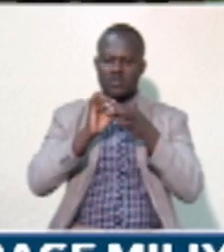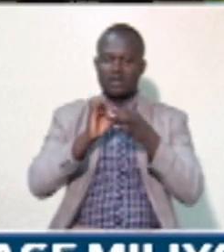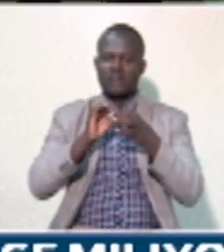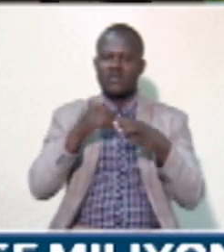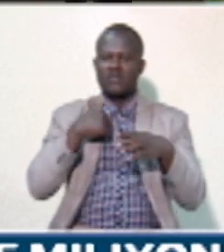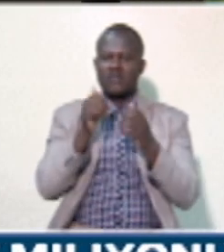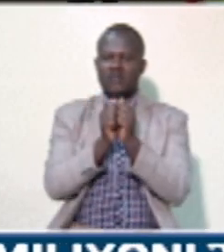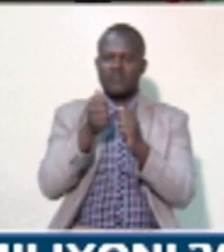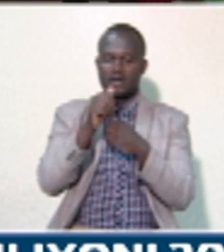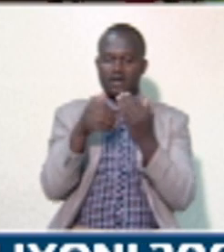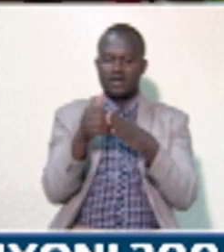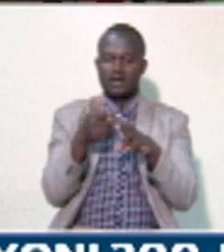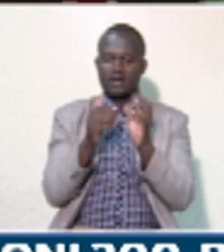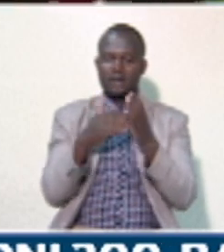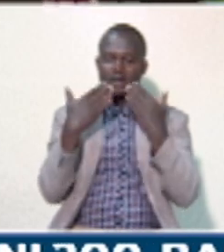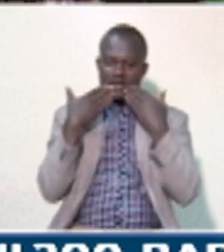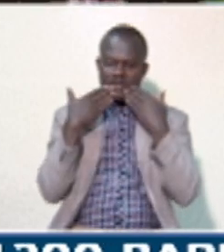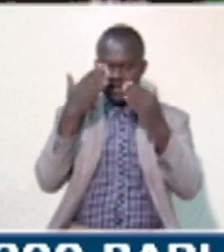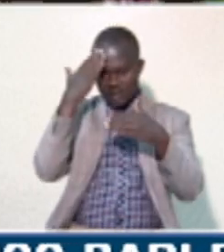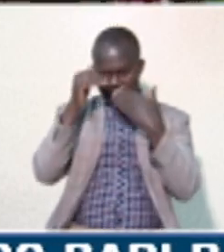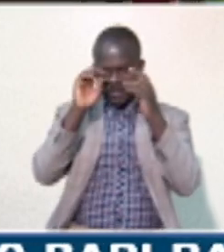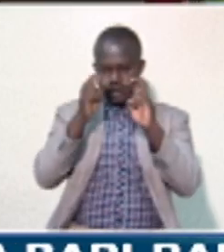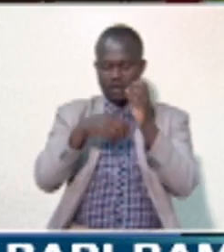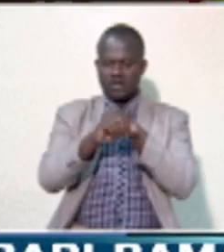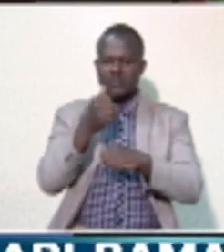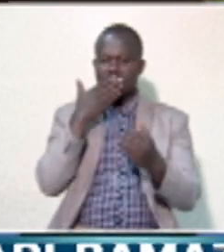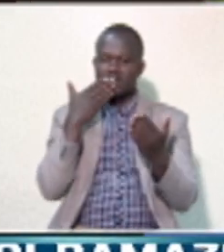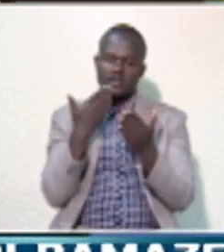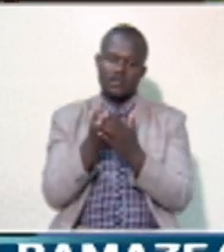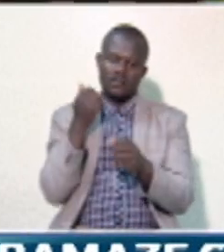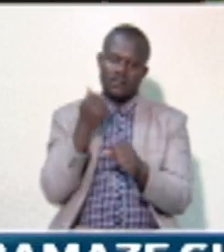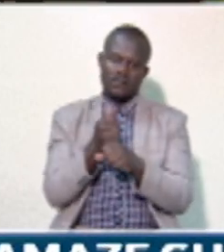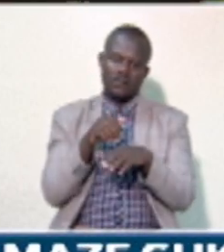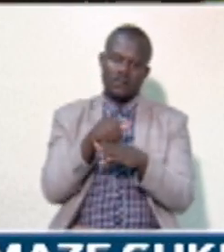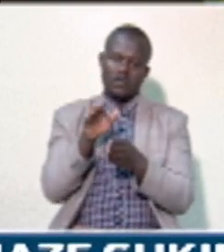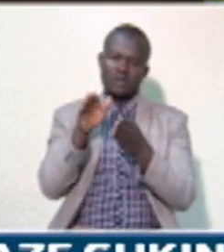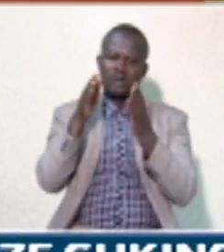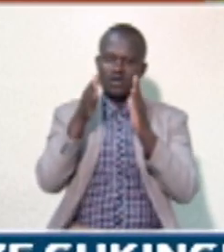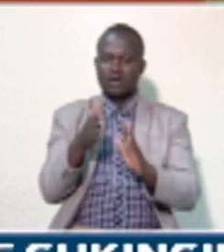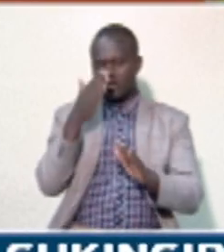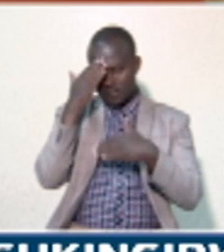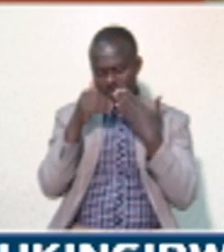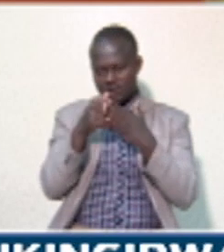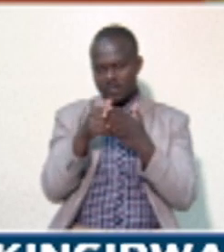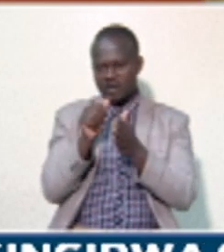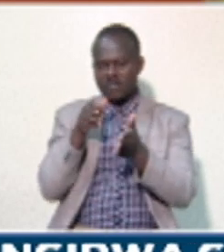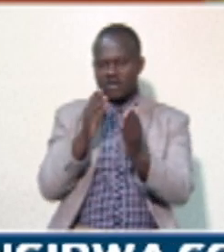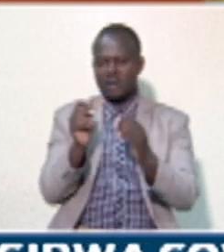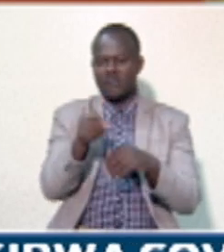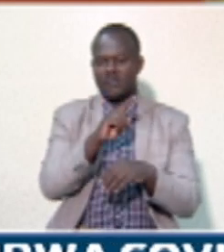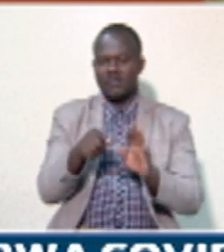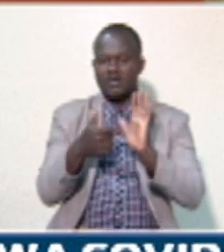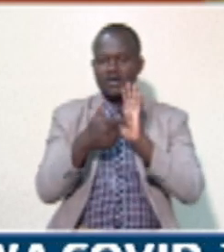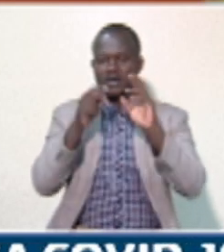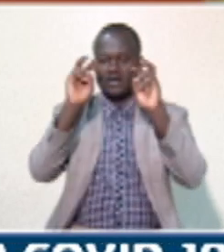nabo. Tunabibashimira kuko ni igikorwa cyiza cyakozwe cyo kohereza umuntu kugira ngo ibi byaha,